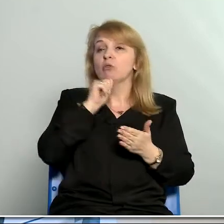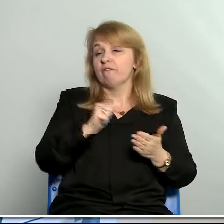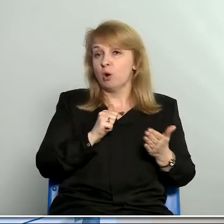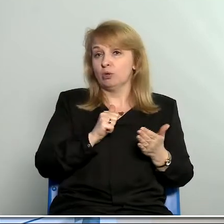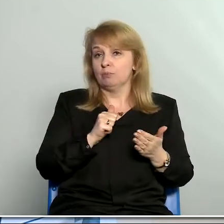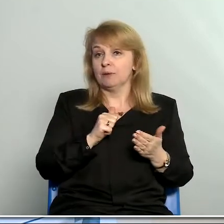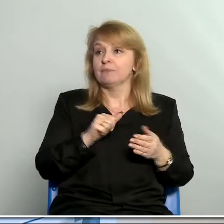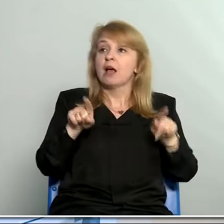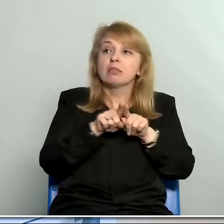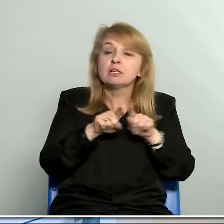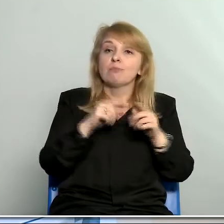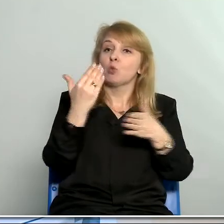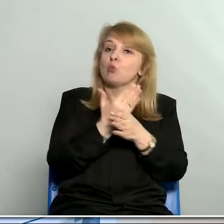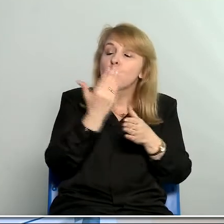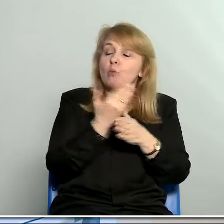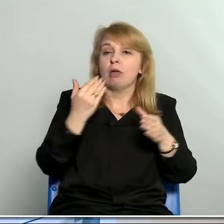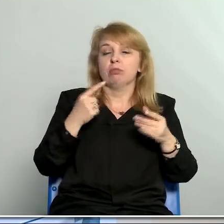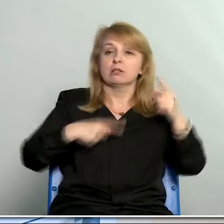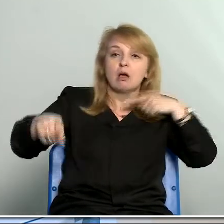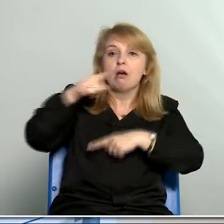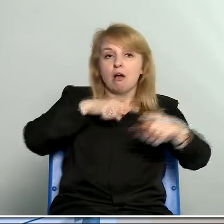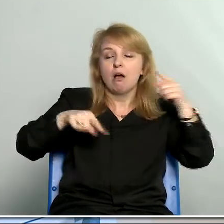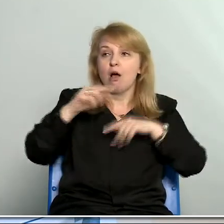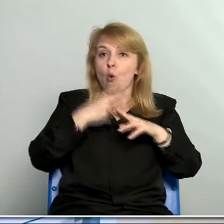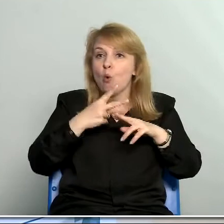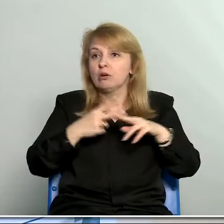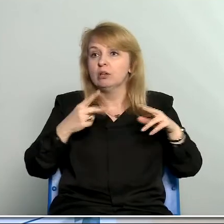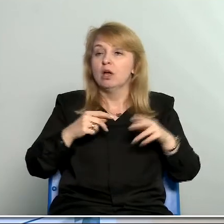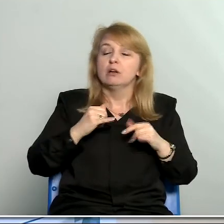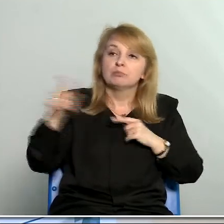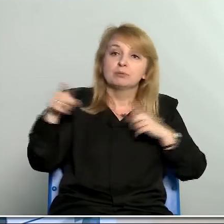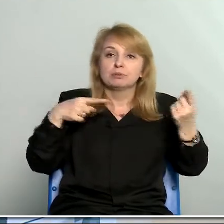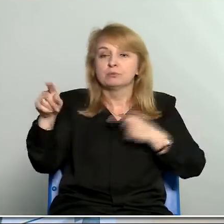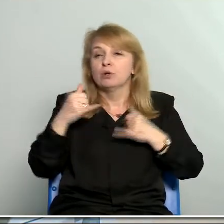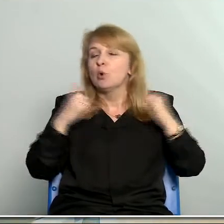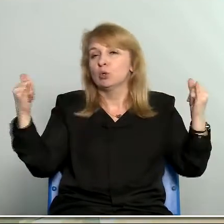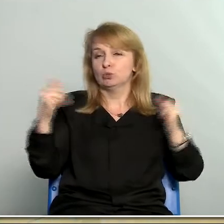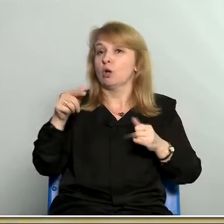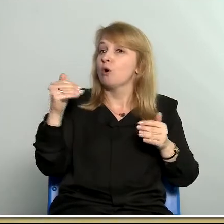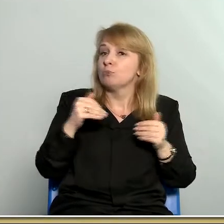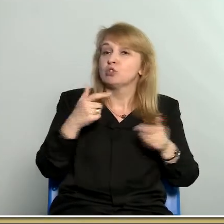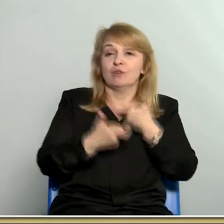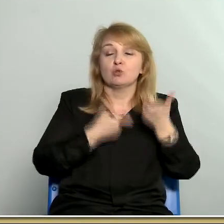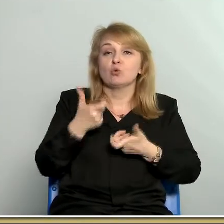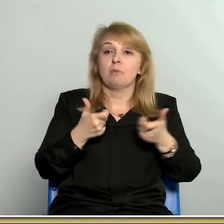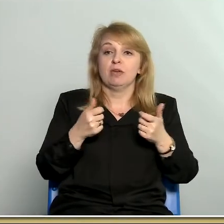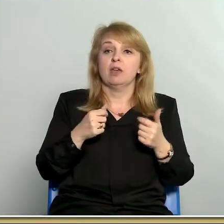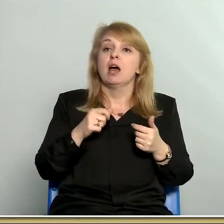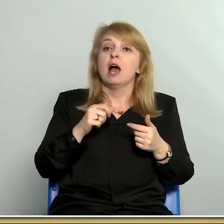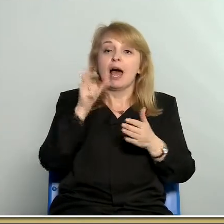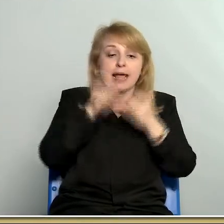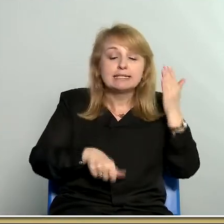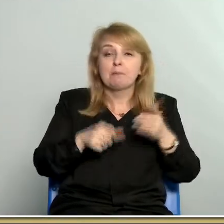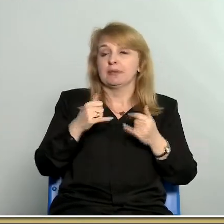obieg dokumentacji związanej pacjentem, za pacjentem, o możliwość wystawiania e-recepty, o